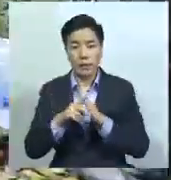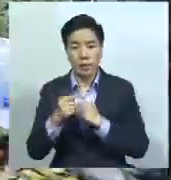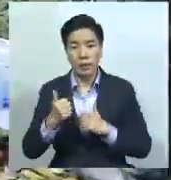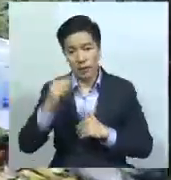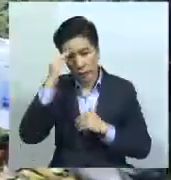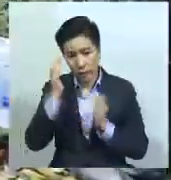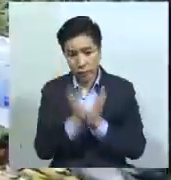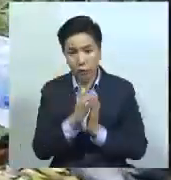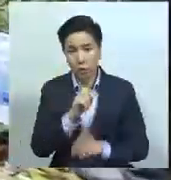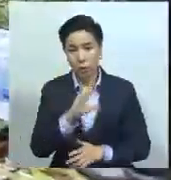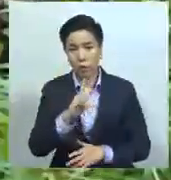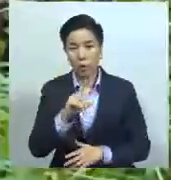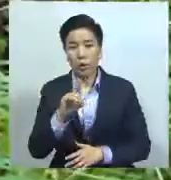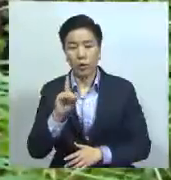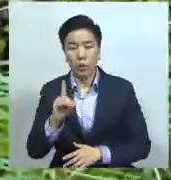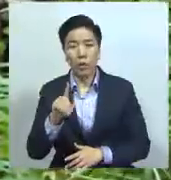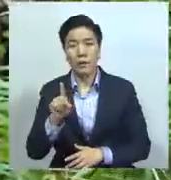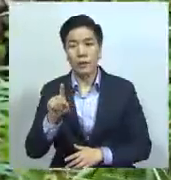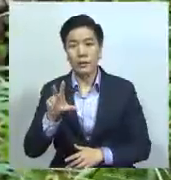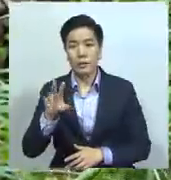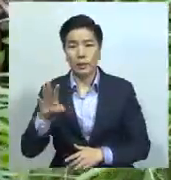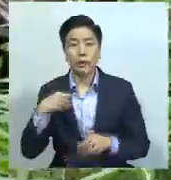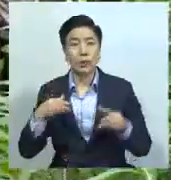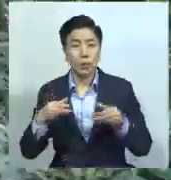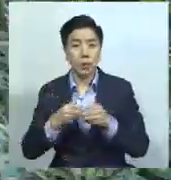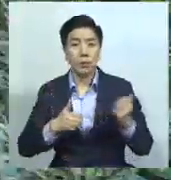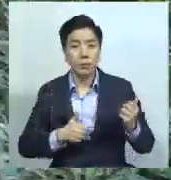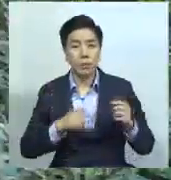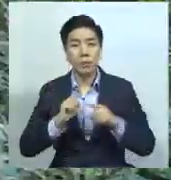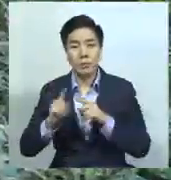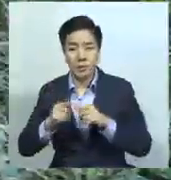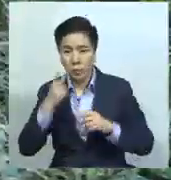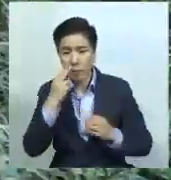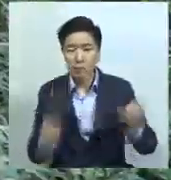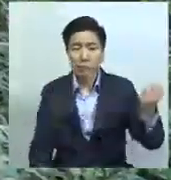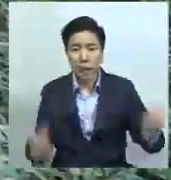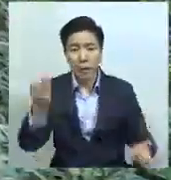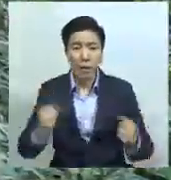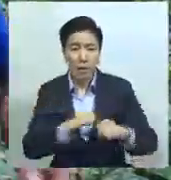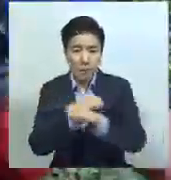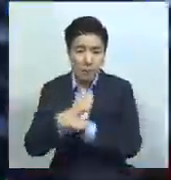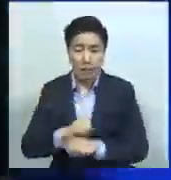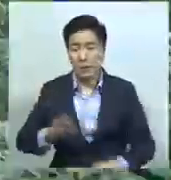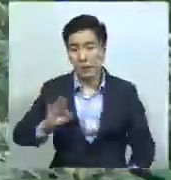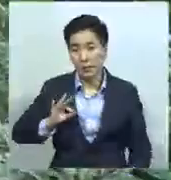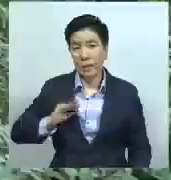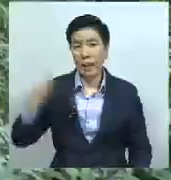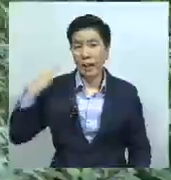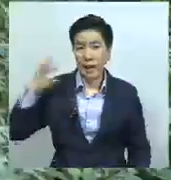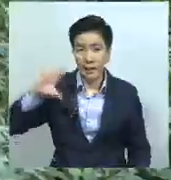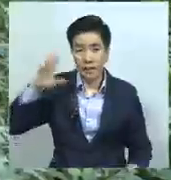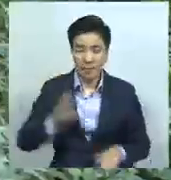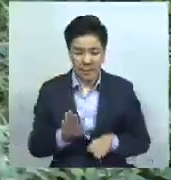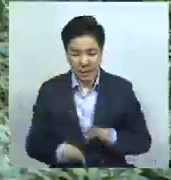ที่134เจ้าหน้าที่เขตรักษาพันธุ์สัตว์ป่าทุ่งใหญ่นเรศวรกิ่งกาชาดอำเภอสังขละบุรีและสมาชิกอส.